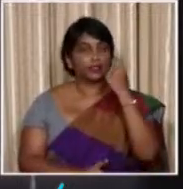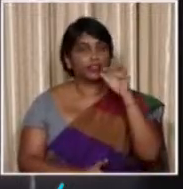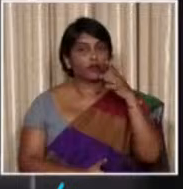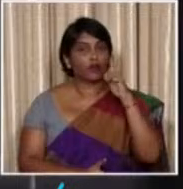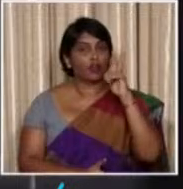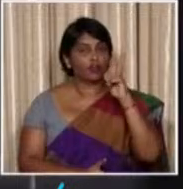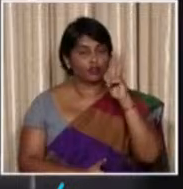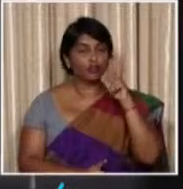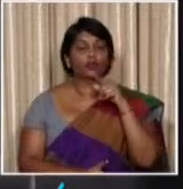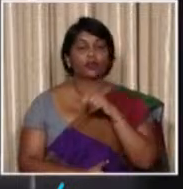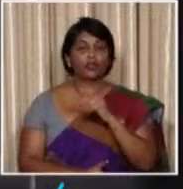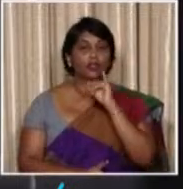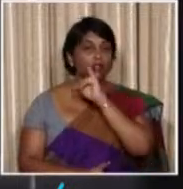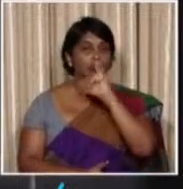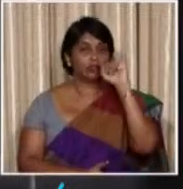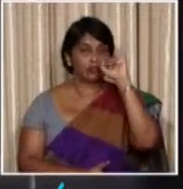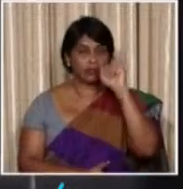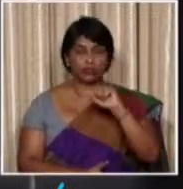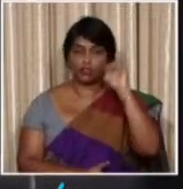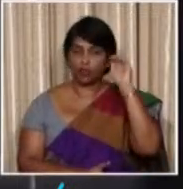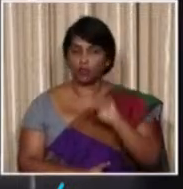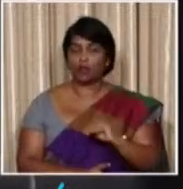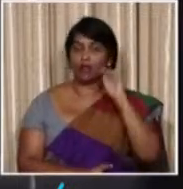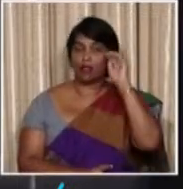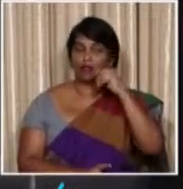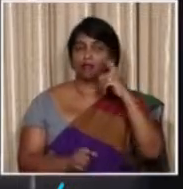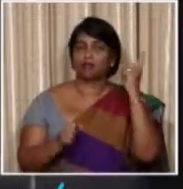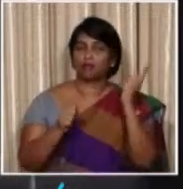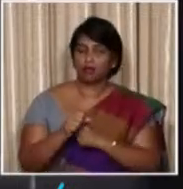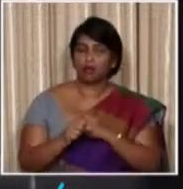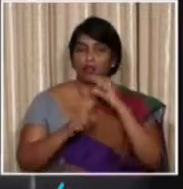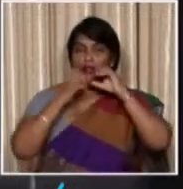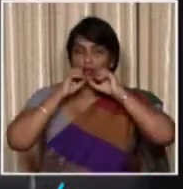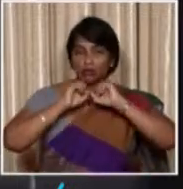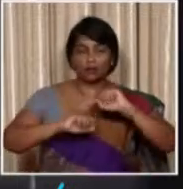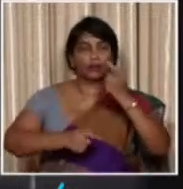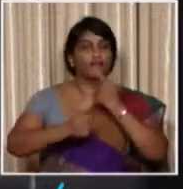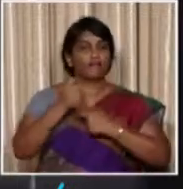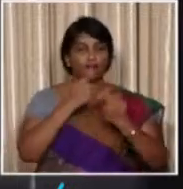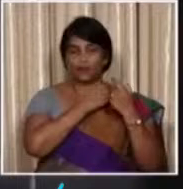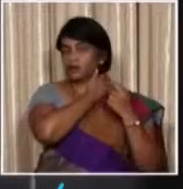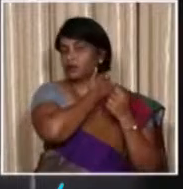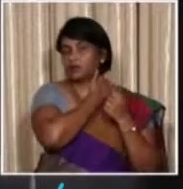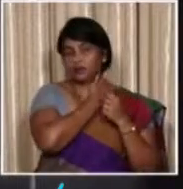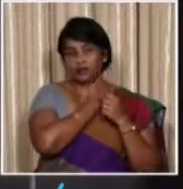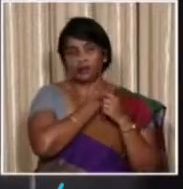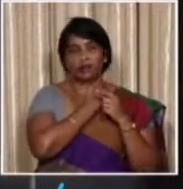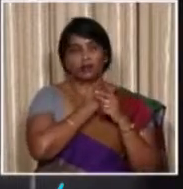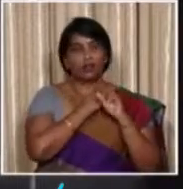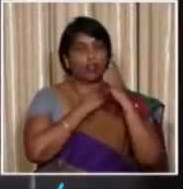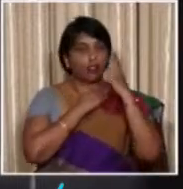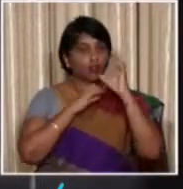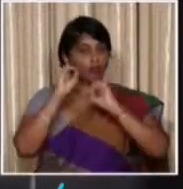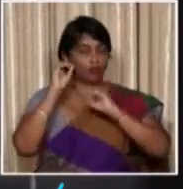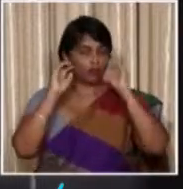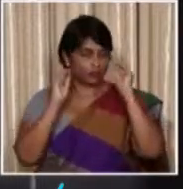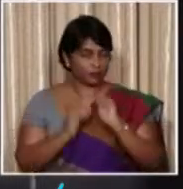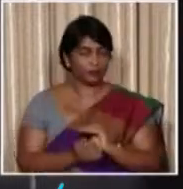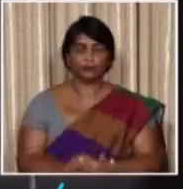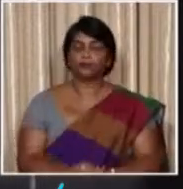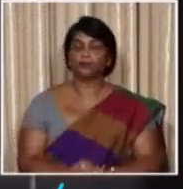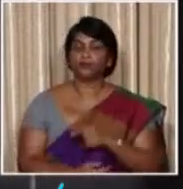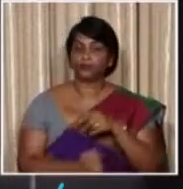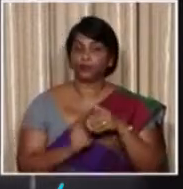1989 wenakota meke 16000kata bahala tiyena. Ali ghatane karala addala wikinime vyapare hara 90 kin adu wela tiyena.